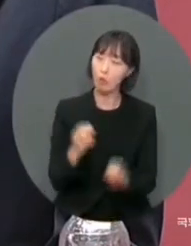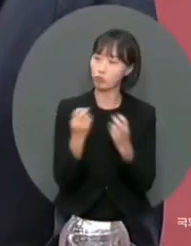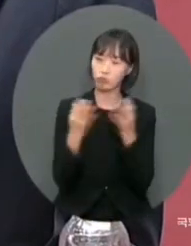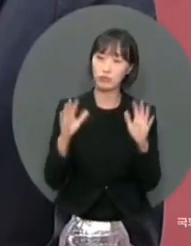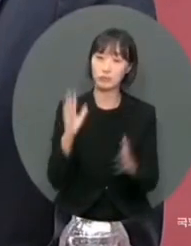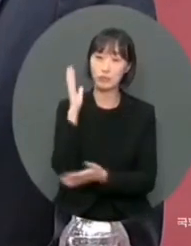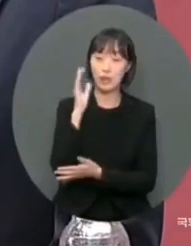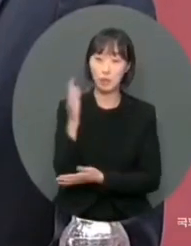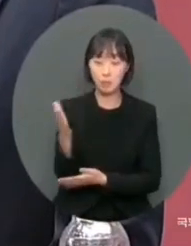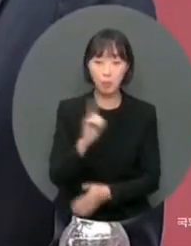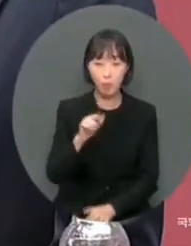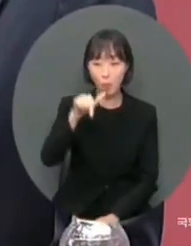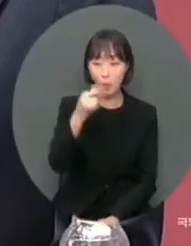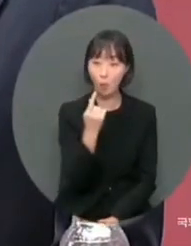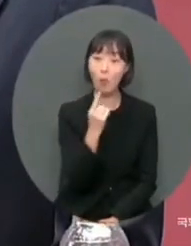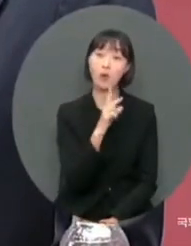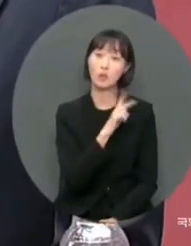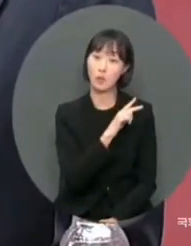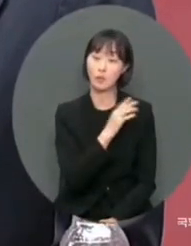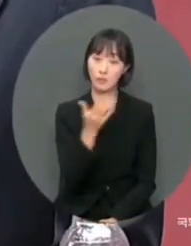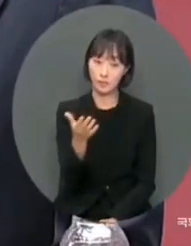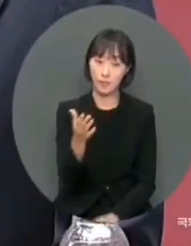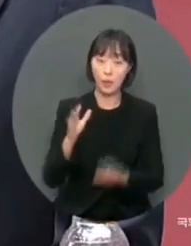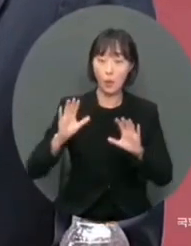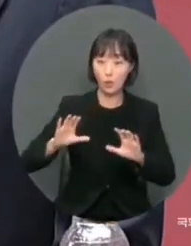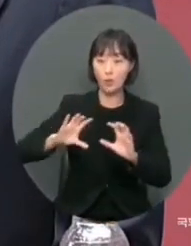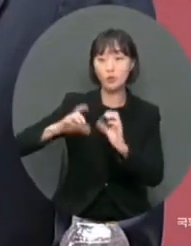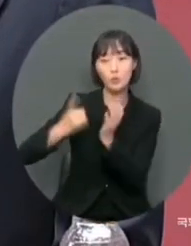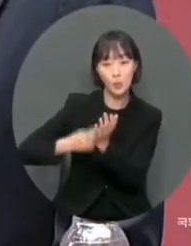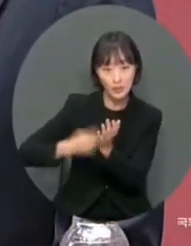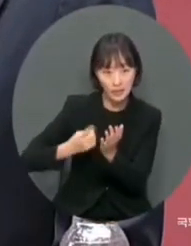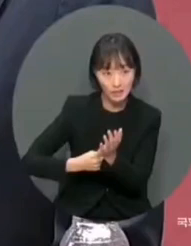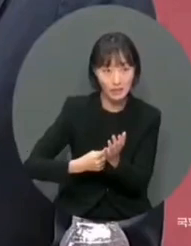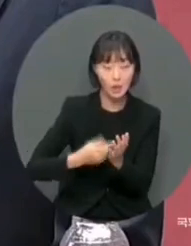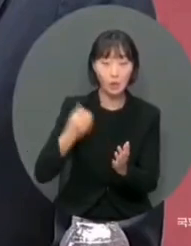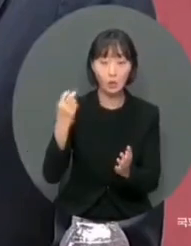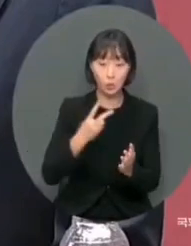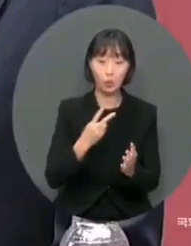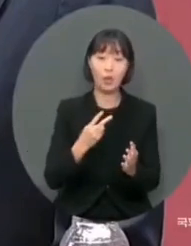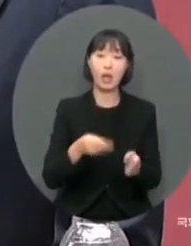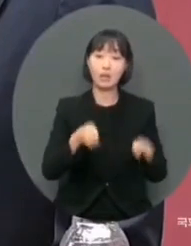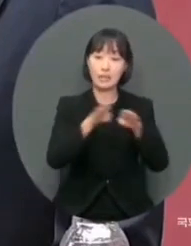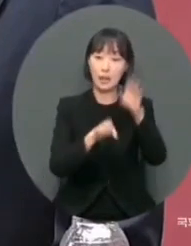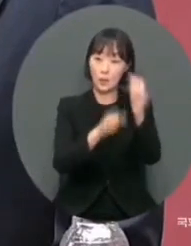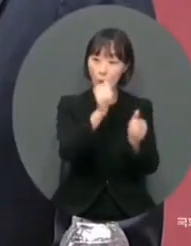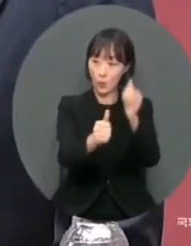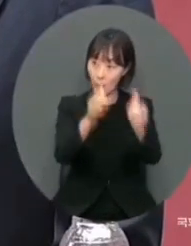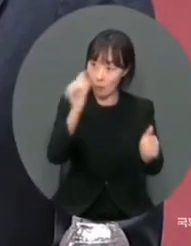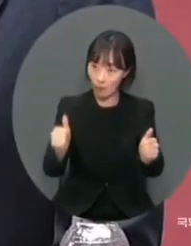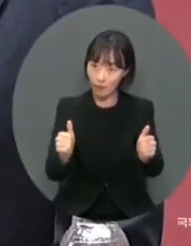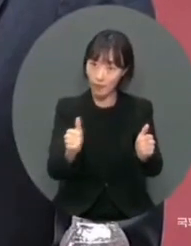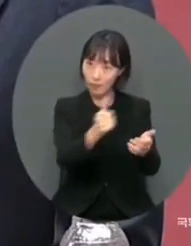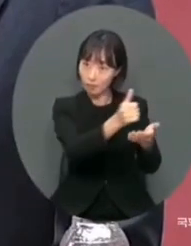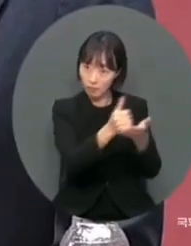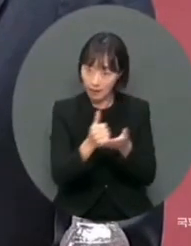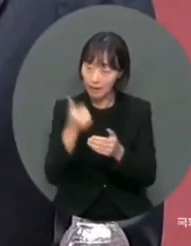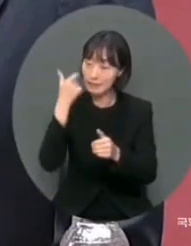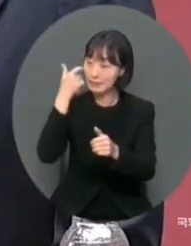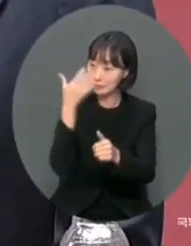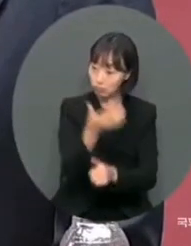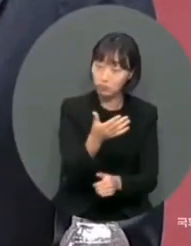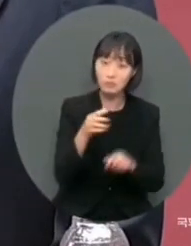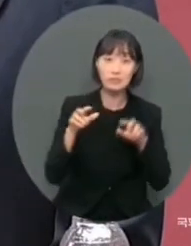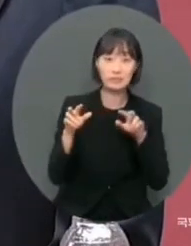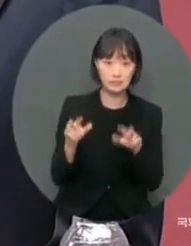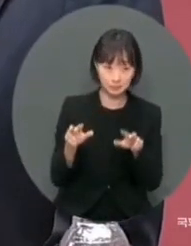우리 고민정 의원님이 오늘 총리와 국무위원을 대상으로 해서 질의를 한다고 하시는